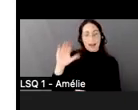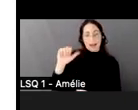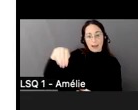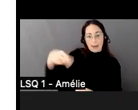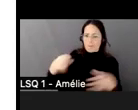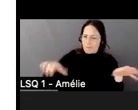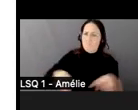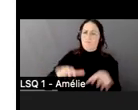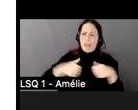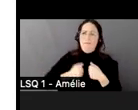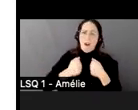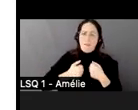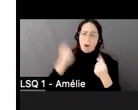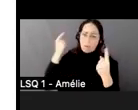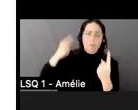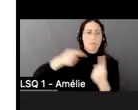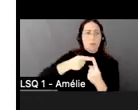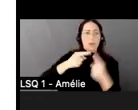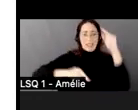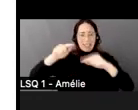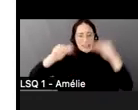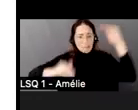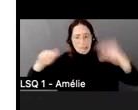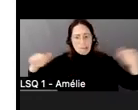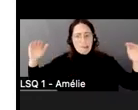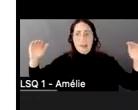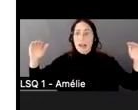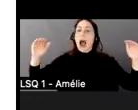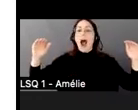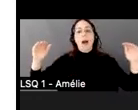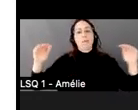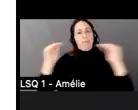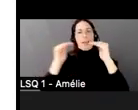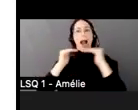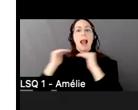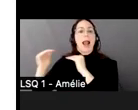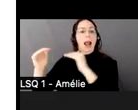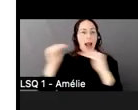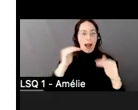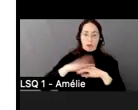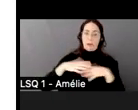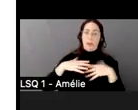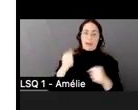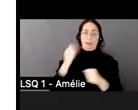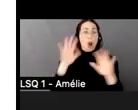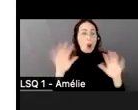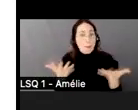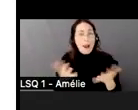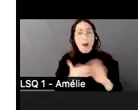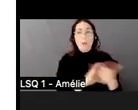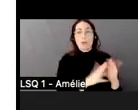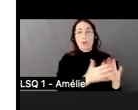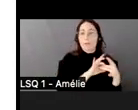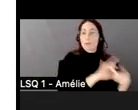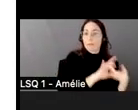continus pour réduire les disparités en matière de santé mentale grâce à des collaborations communautaires et à